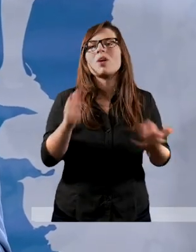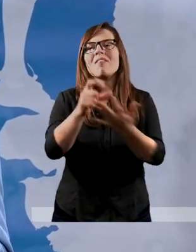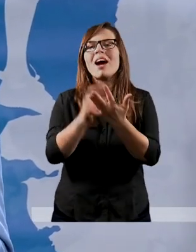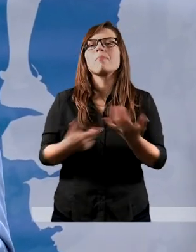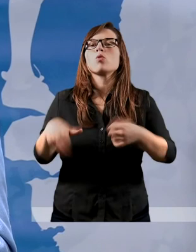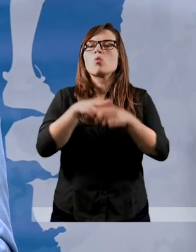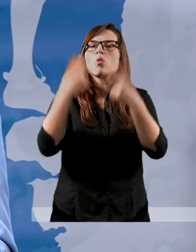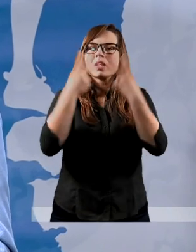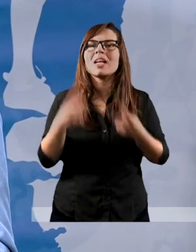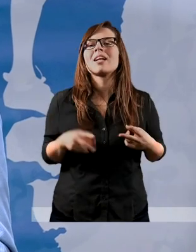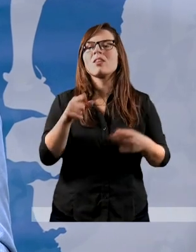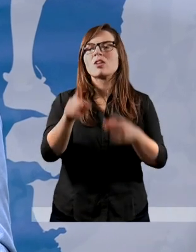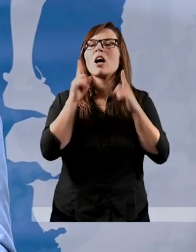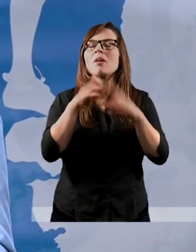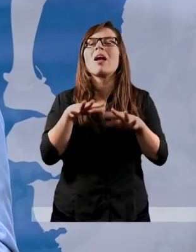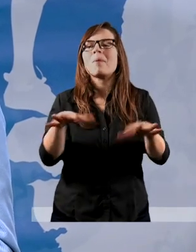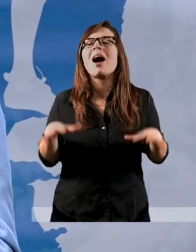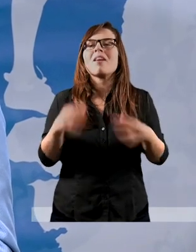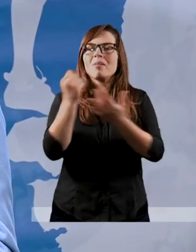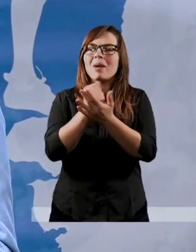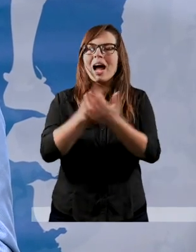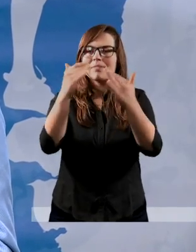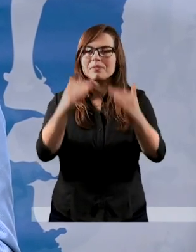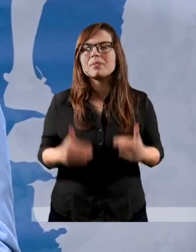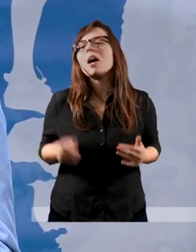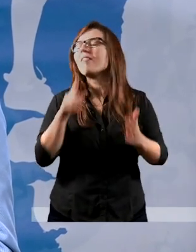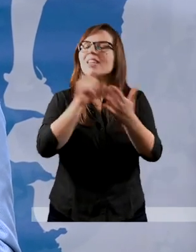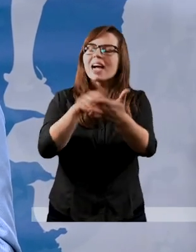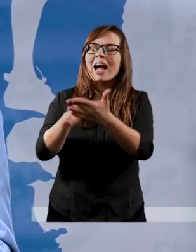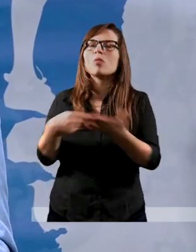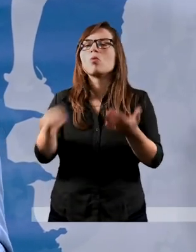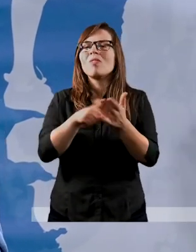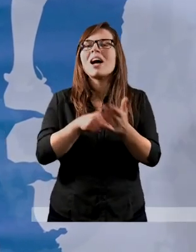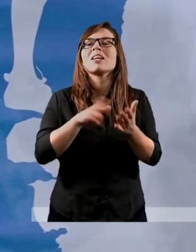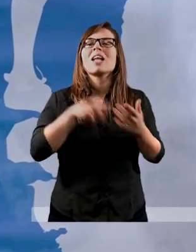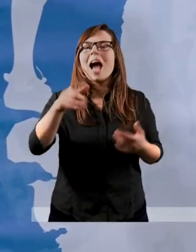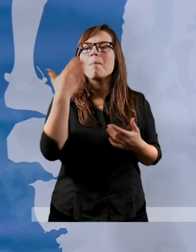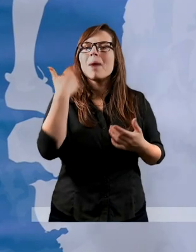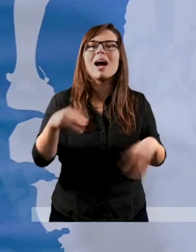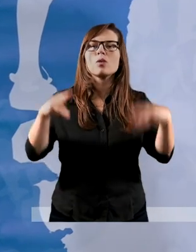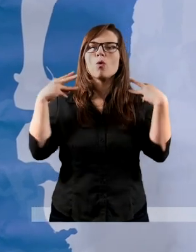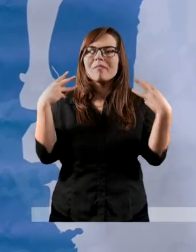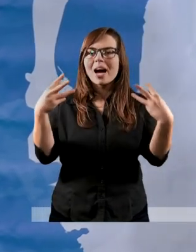czytam, które właśnie tu zebrałem akurat w tej książce, ale one wskazują właśnie na jeden bardzo istotny,